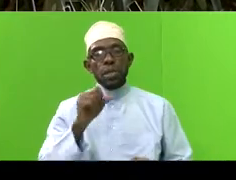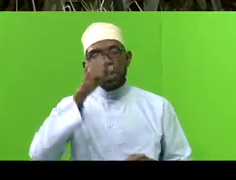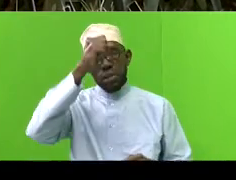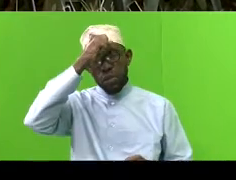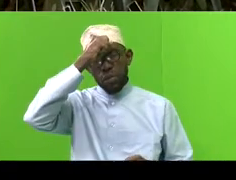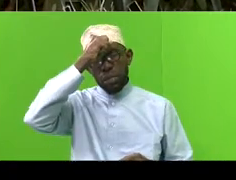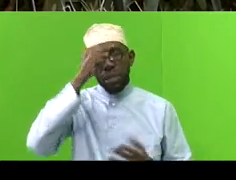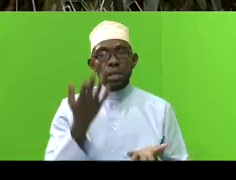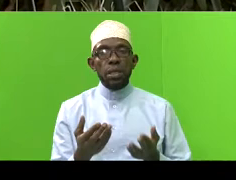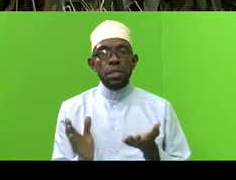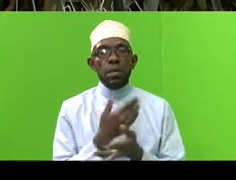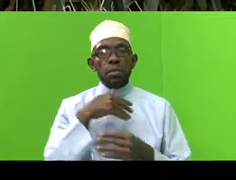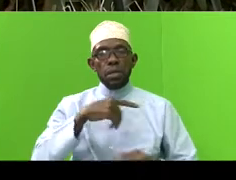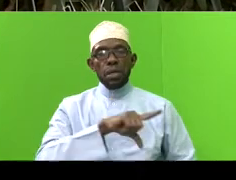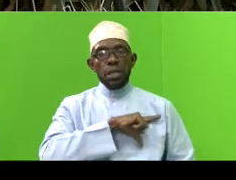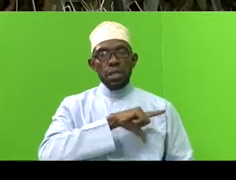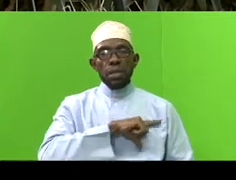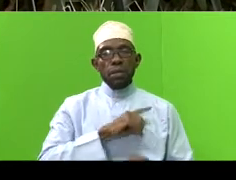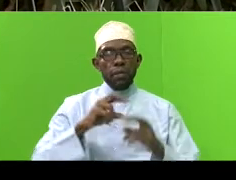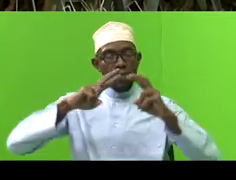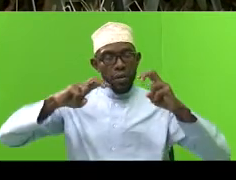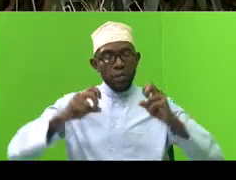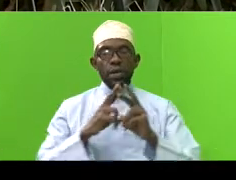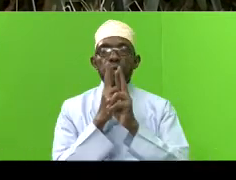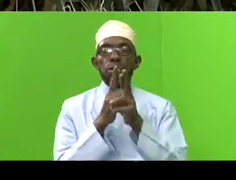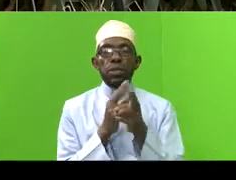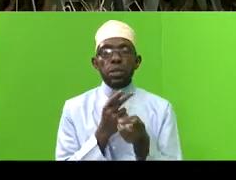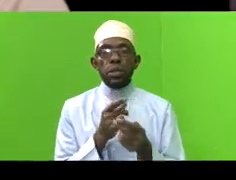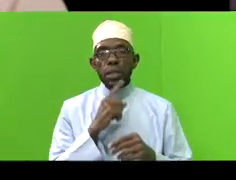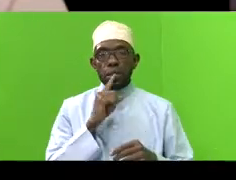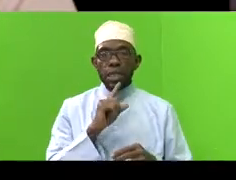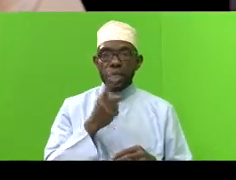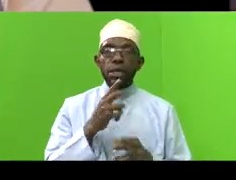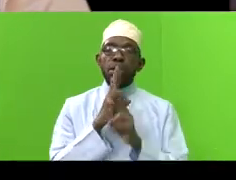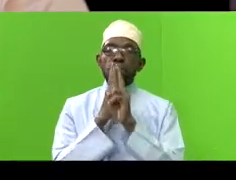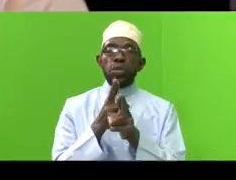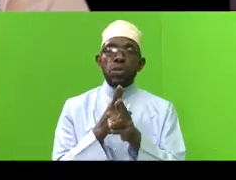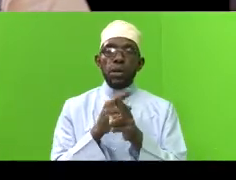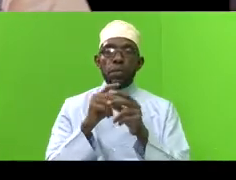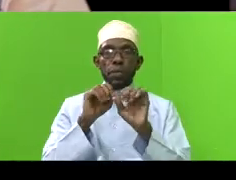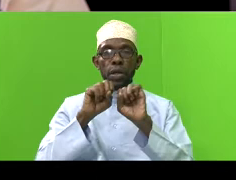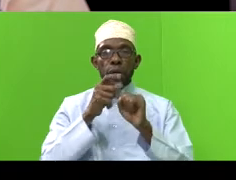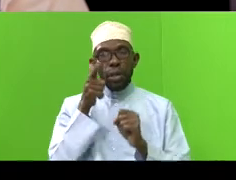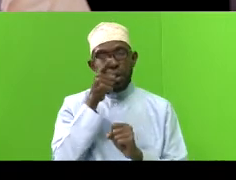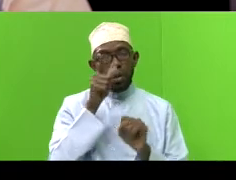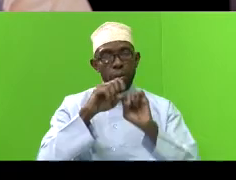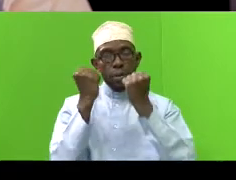Siogopi kusema hilo, manake kama kweli tutafuta ukweli, lazima tuseme ukweli. Unajua sekta ya habari haikuanza